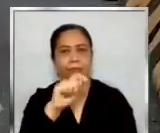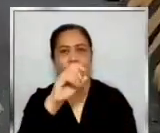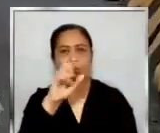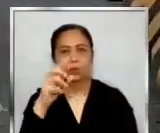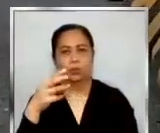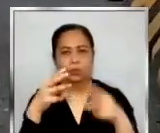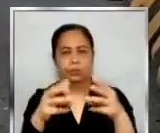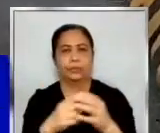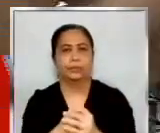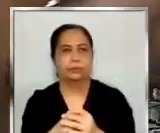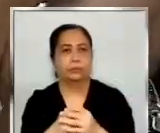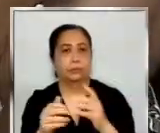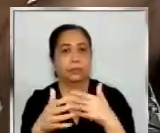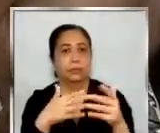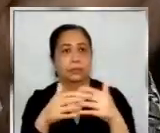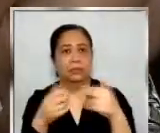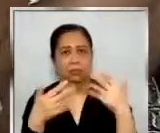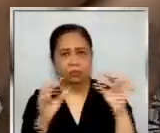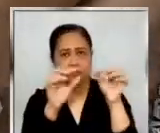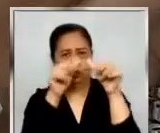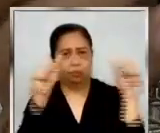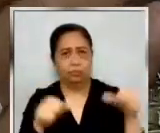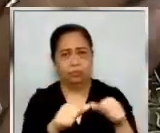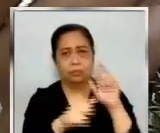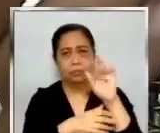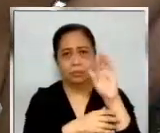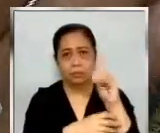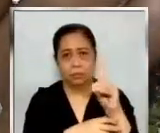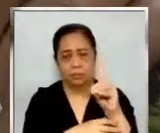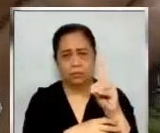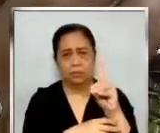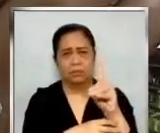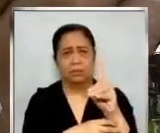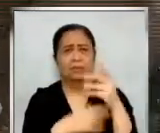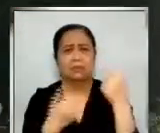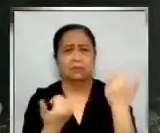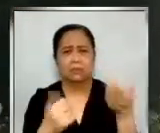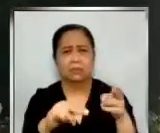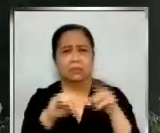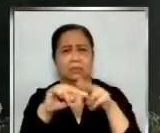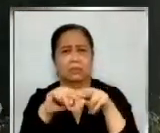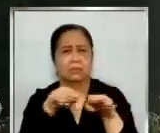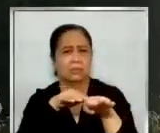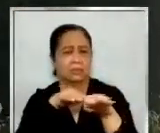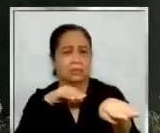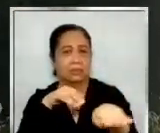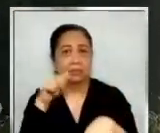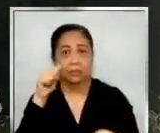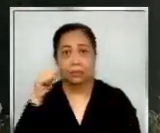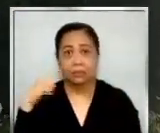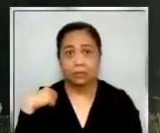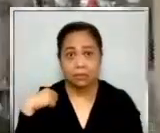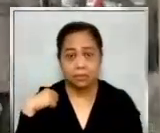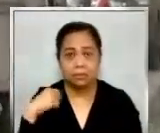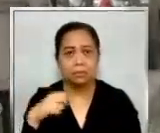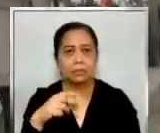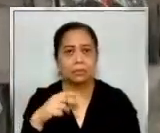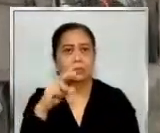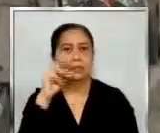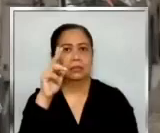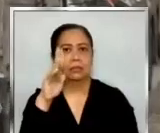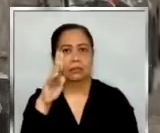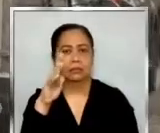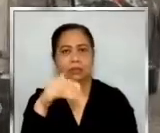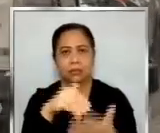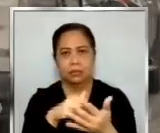kahit ilang nakapagpakabit na ng RFID stickers, dumadagdag sa traffic. Kahapon lang, nasa 35,000